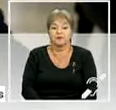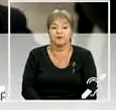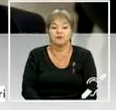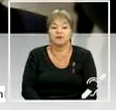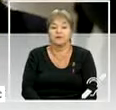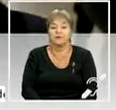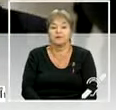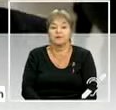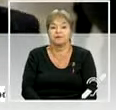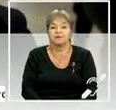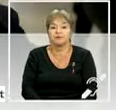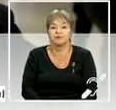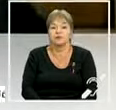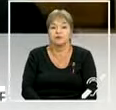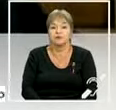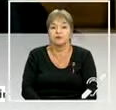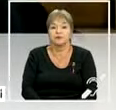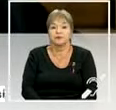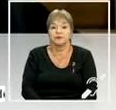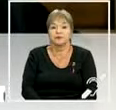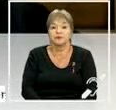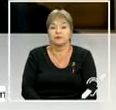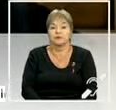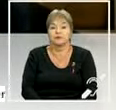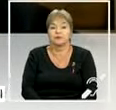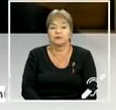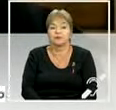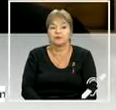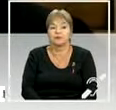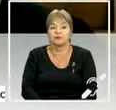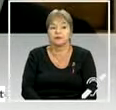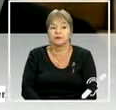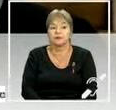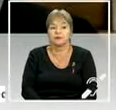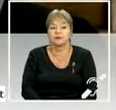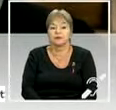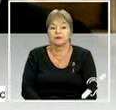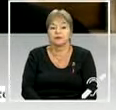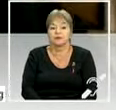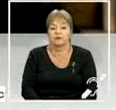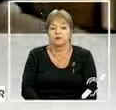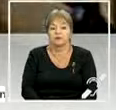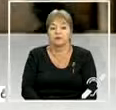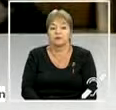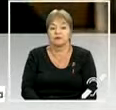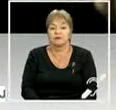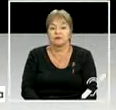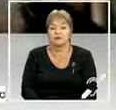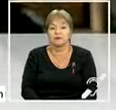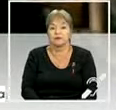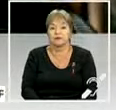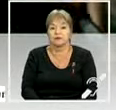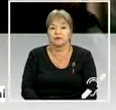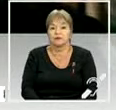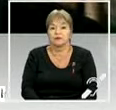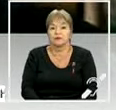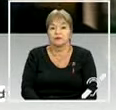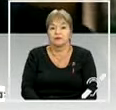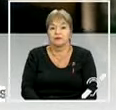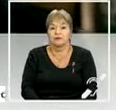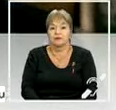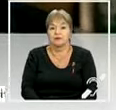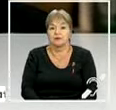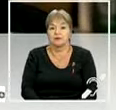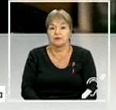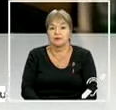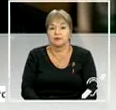que vraiment c'est pour une grande cause quoi, mais bon. Bien sûr ça m'impacte parce que voilà, il faut que j'arrive au travail comme tout le monde. Voilà, j'aime pas être stressé sur le chemin.